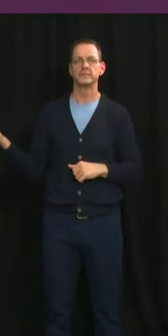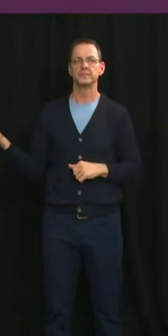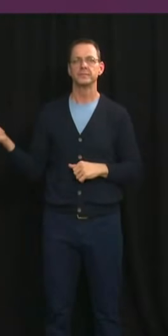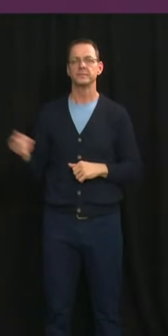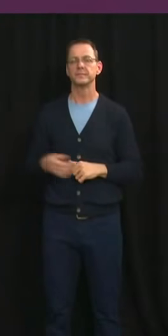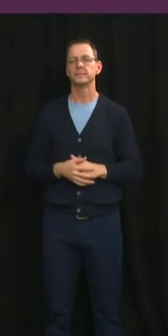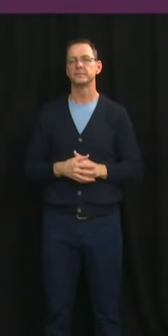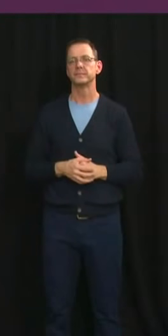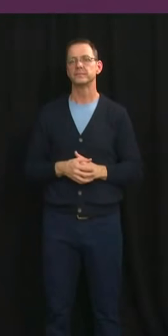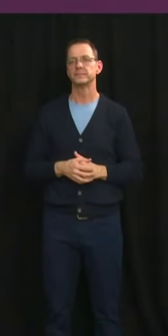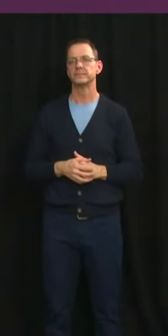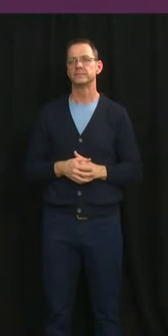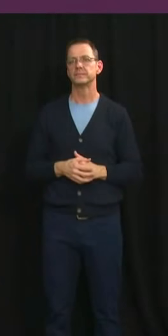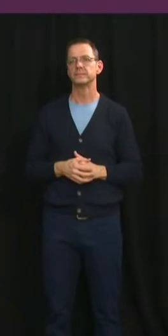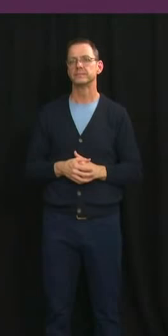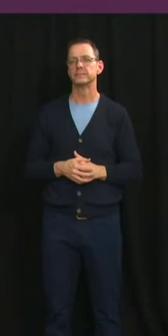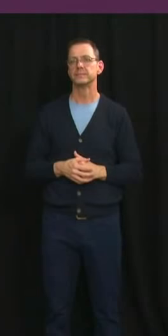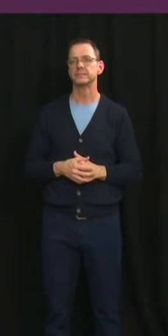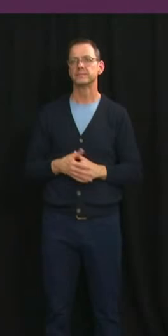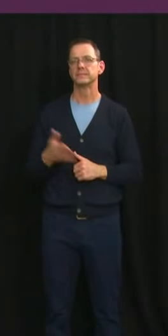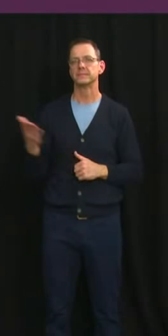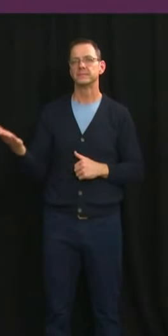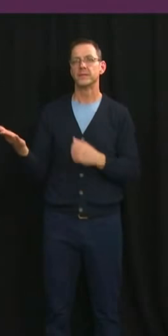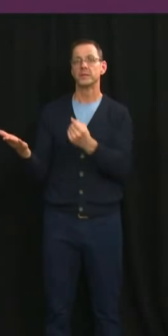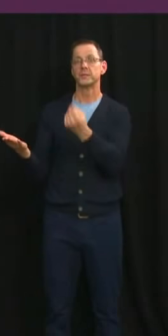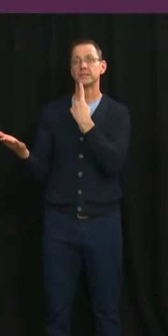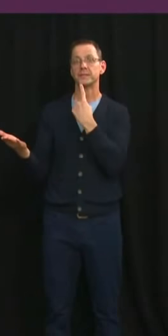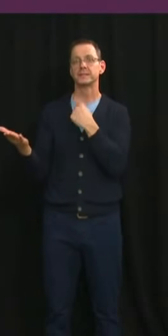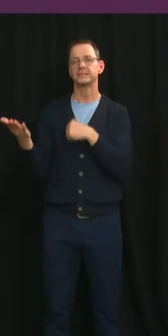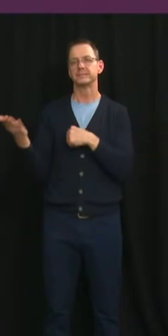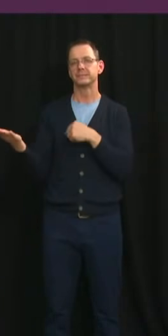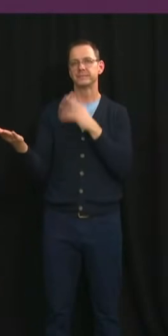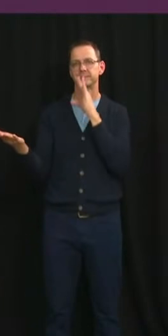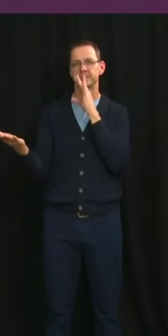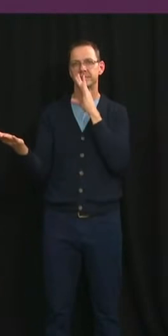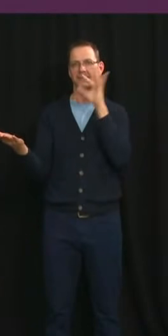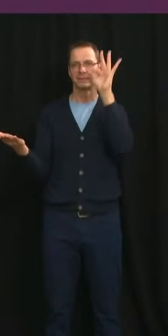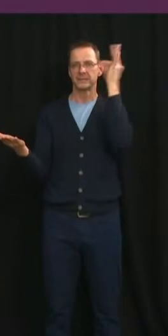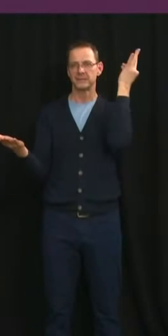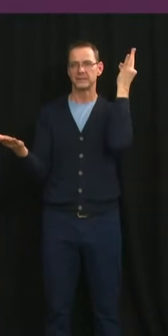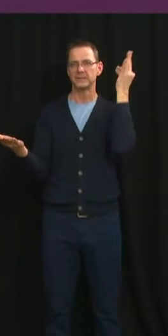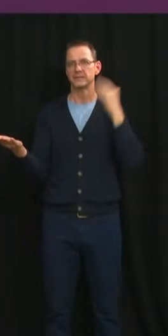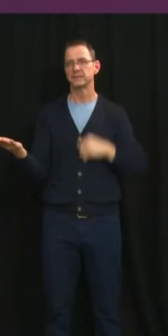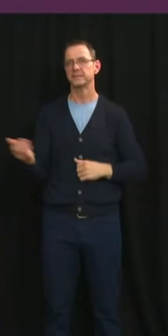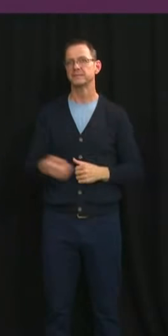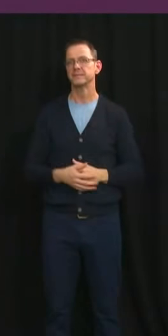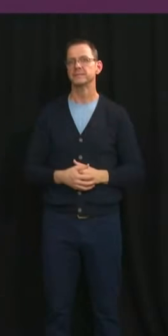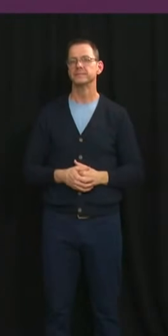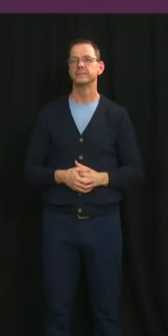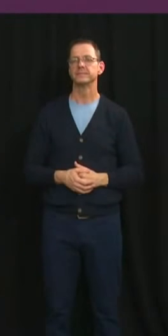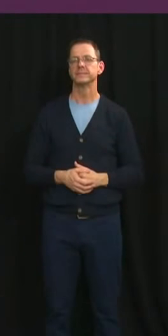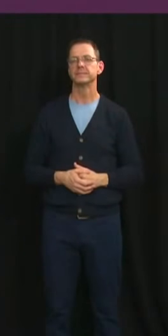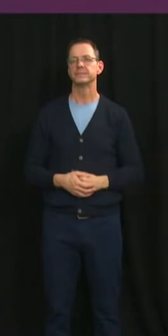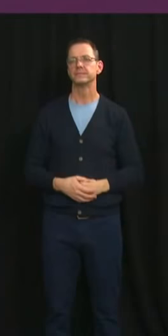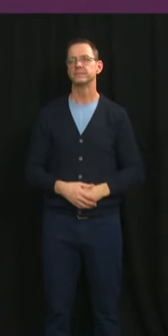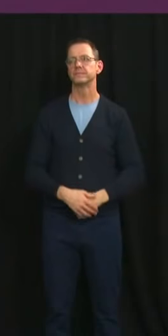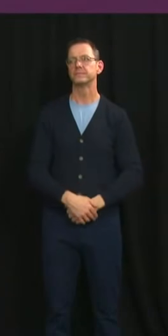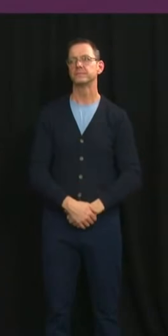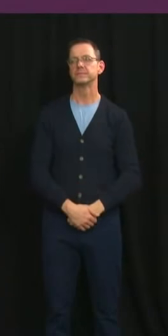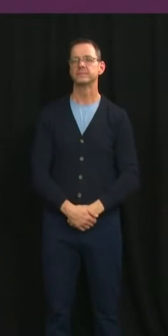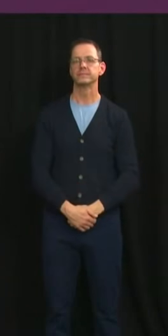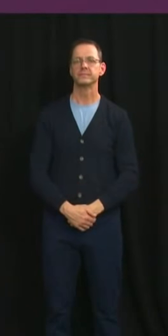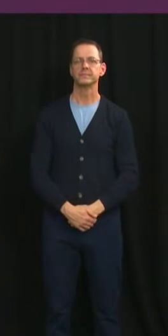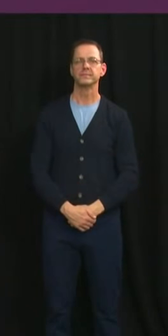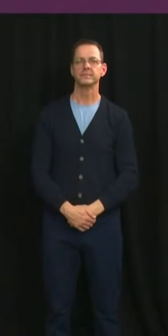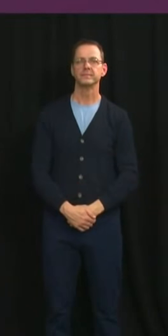vous avez parlé de ce que votre conscience vous a dit de faire par rapport aux restrictions. Pouvez-vous me le répéter en français, s'il vous plaît?